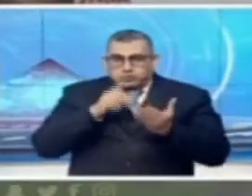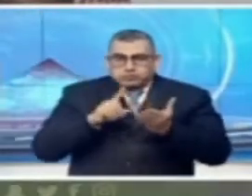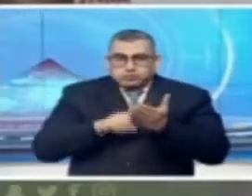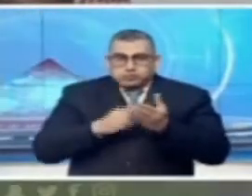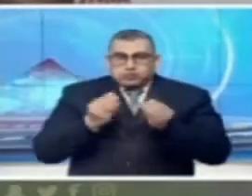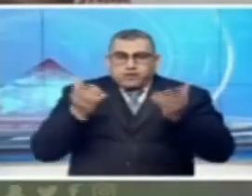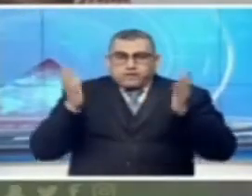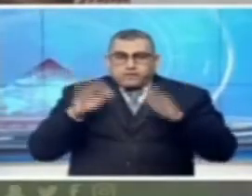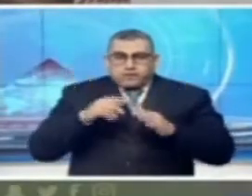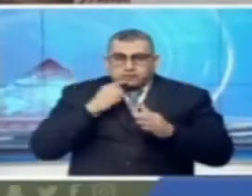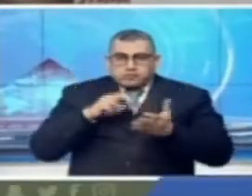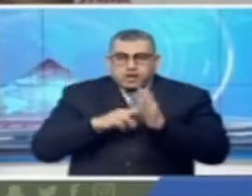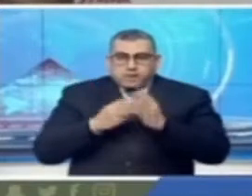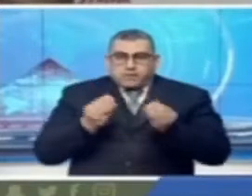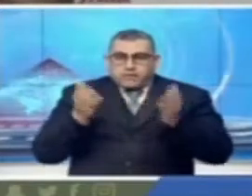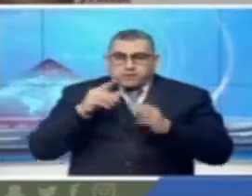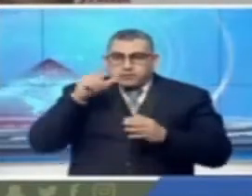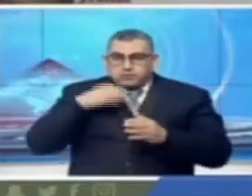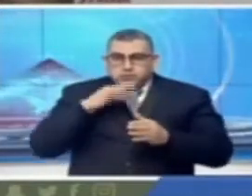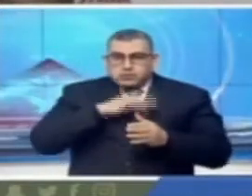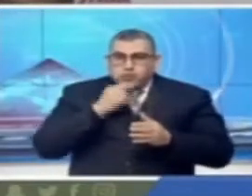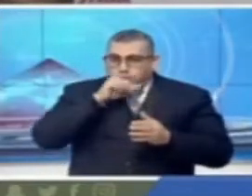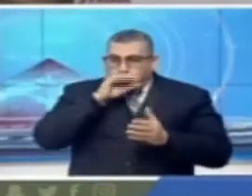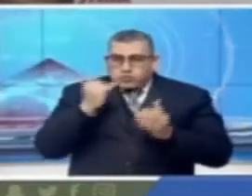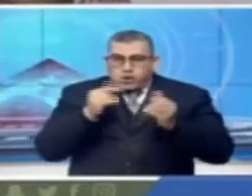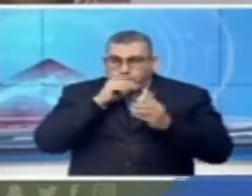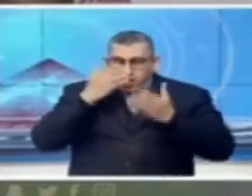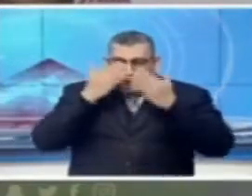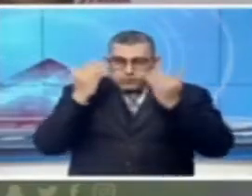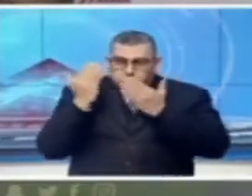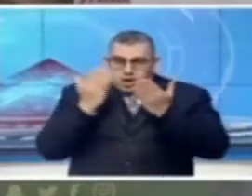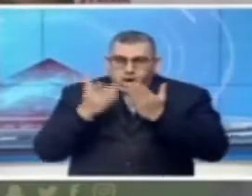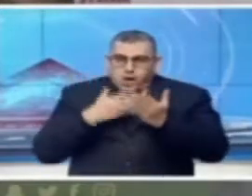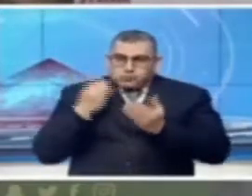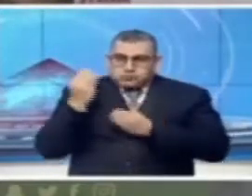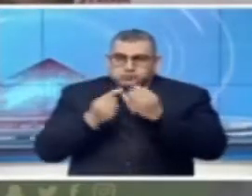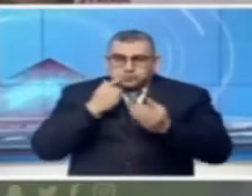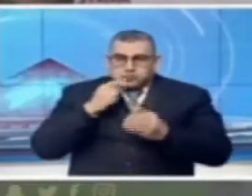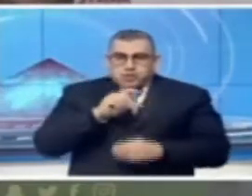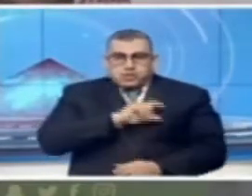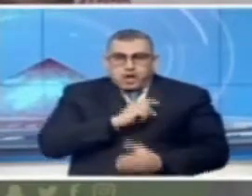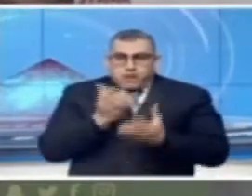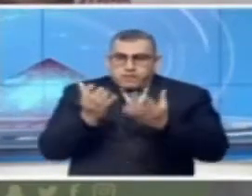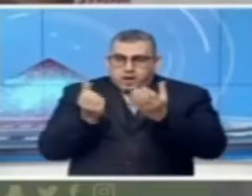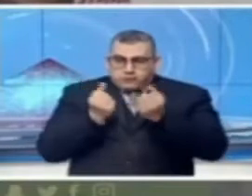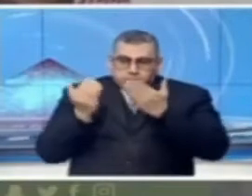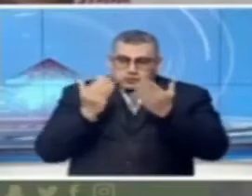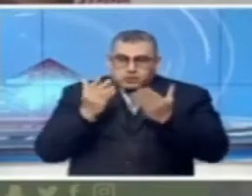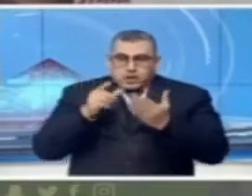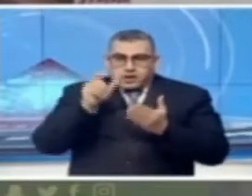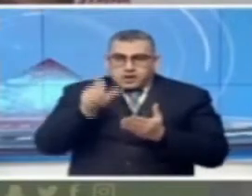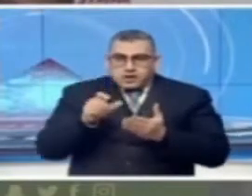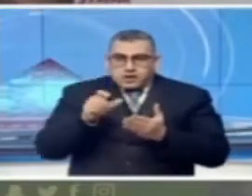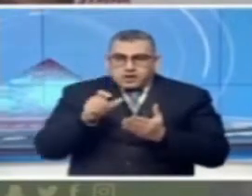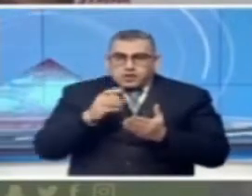كثيرة منها إلى كثير ممن يهتمون بكتاب الله سبحانه وتعالى، سواء من طلاب العلم أو ممن